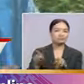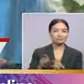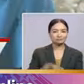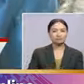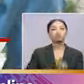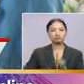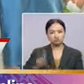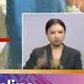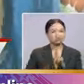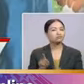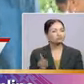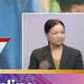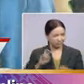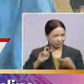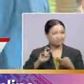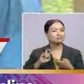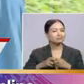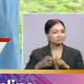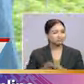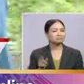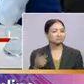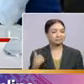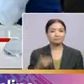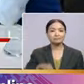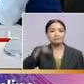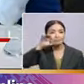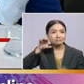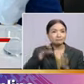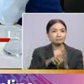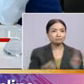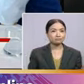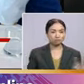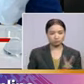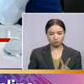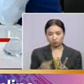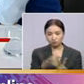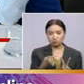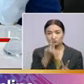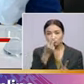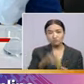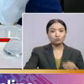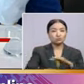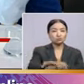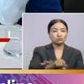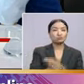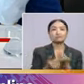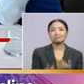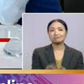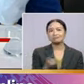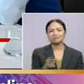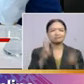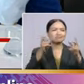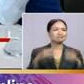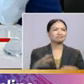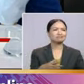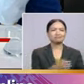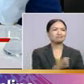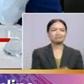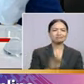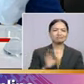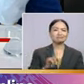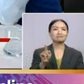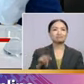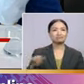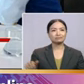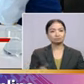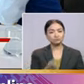องหุ้นส่วนที่มีภาพปรากฏว่าคุณอนุทินกับคุณเศรษฐานั้นไปดูบอลด้วยกันบอกว่าวันนี้ไม่น่าจะใช่ประเด็นทางการเมืองค่ะเป็นแค่